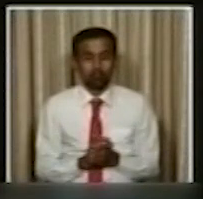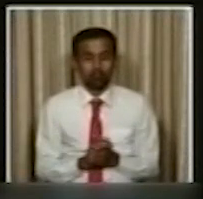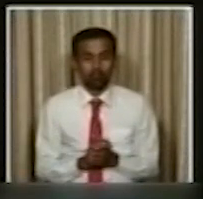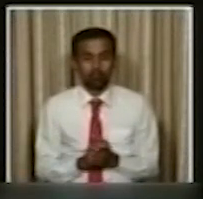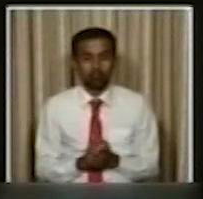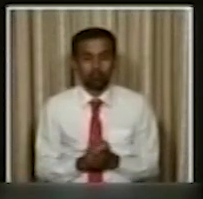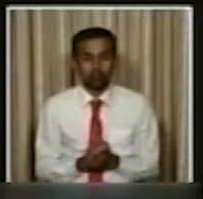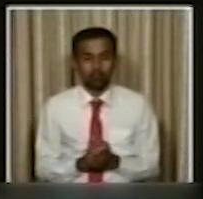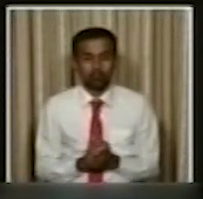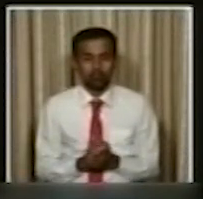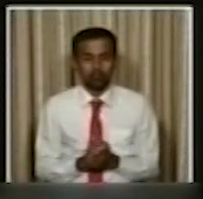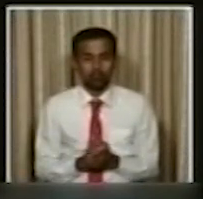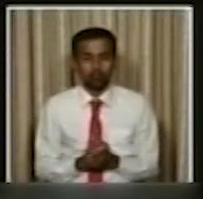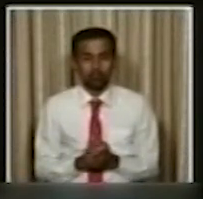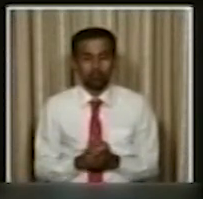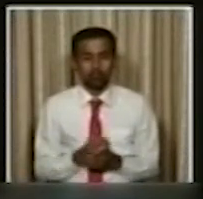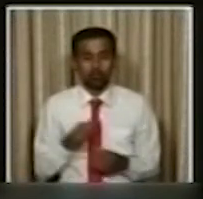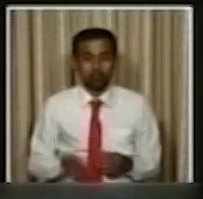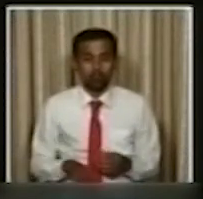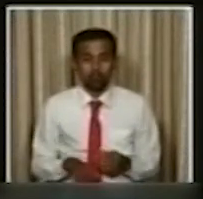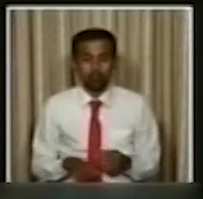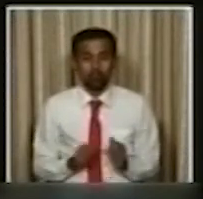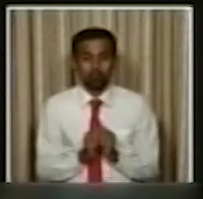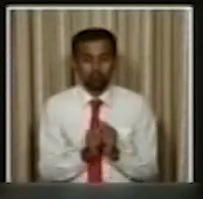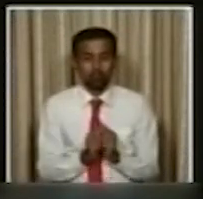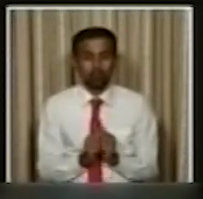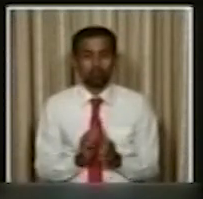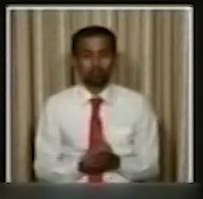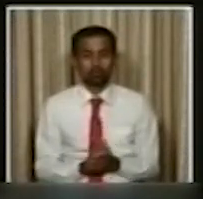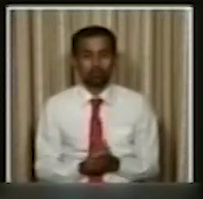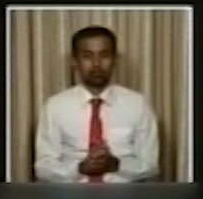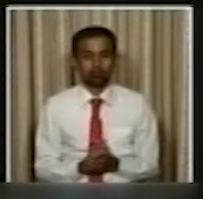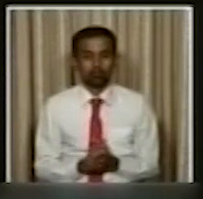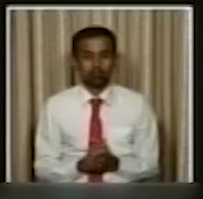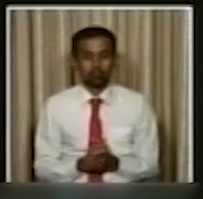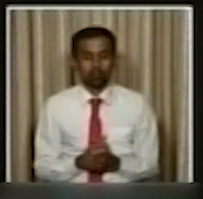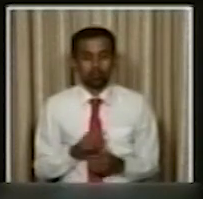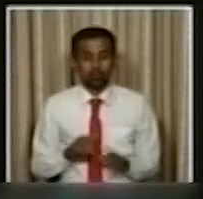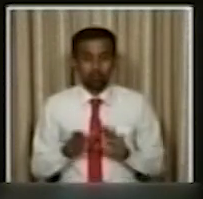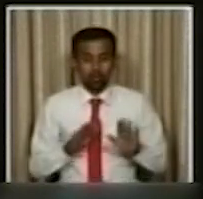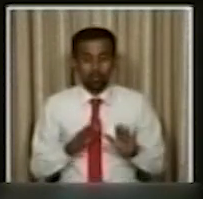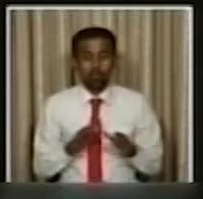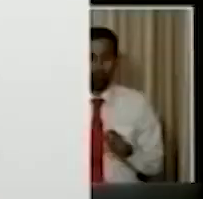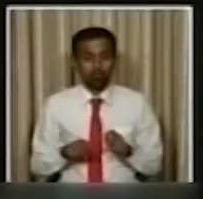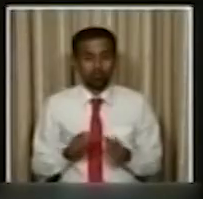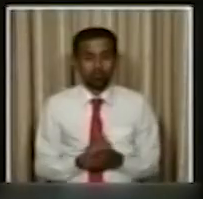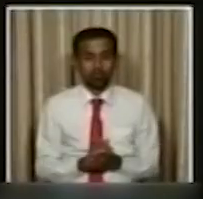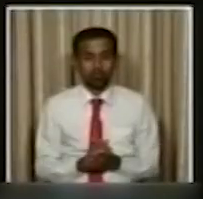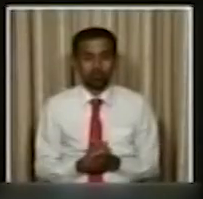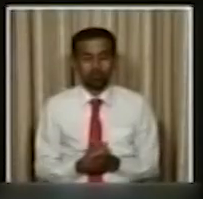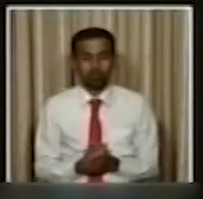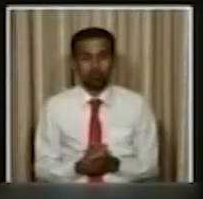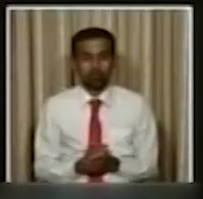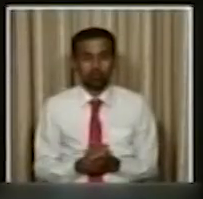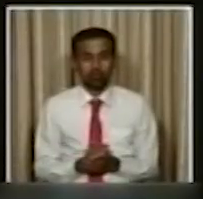பொருளாதாரத்துக்கு முதுகெலும்பாக இருக்கின்றவர்கள். எனவே சம்பள நிர்ணய சபை ஊடாக தோட்ட கம்பெனிகளுக்கு